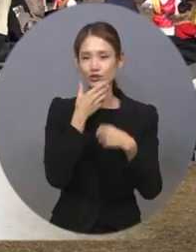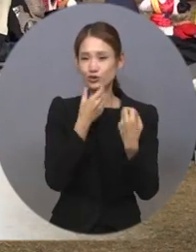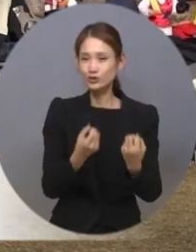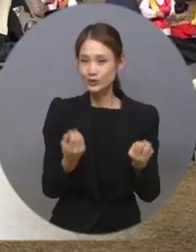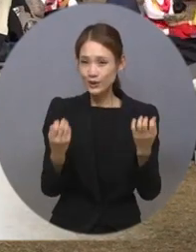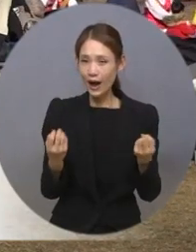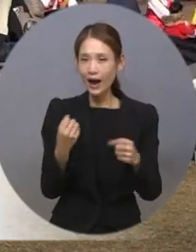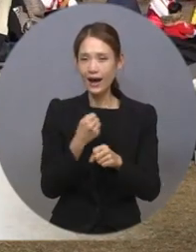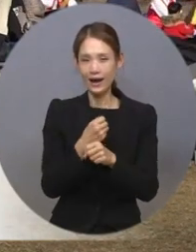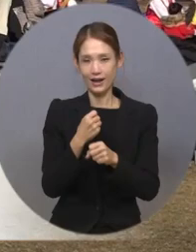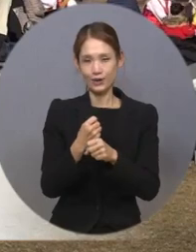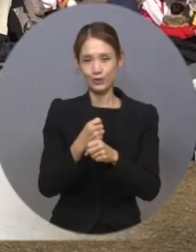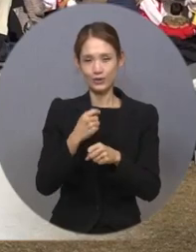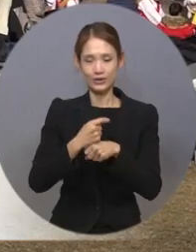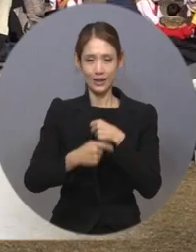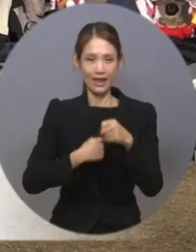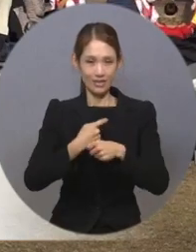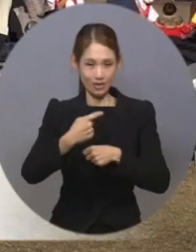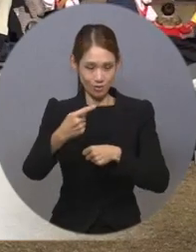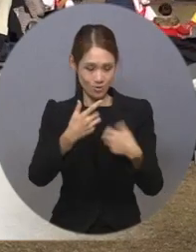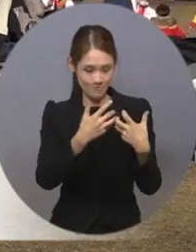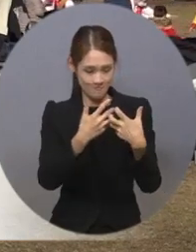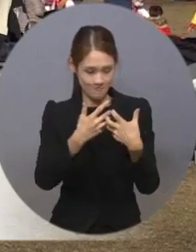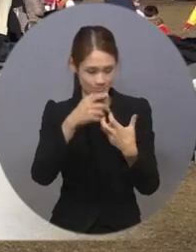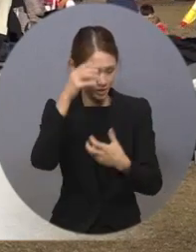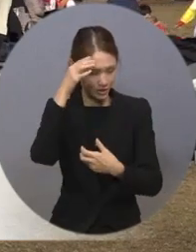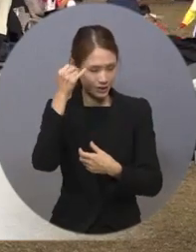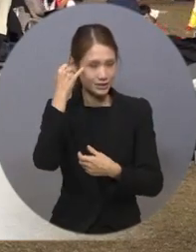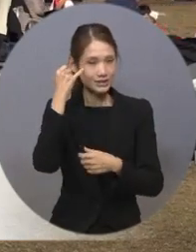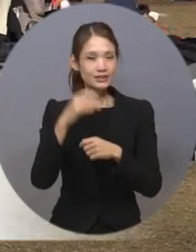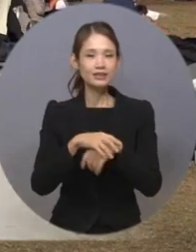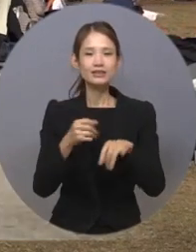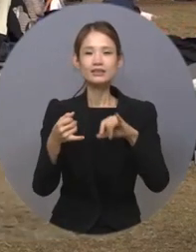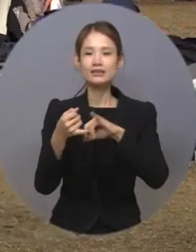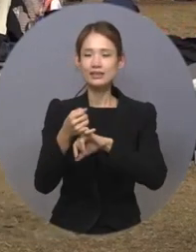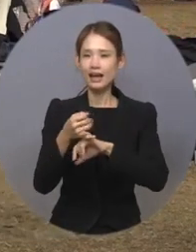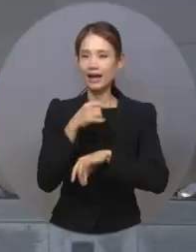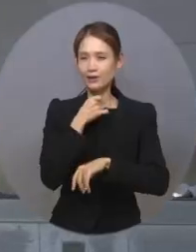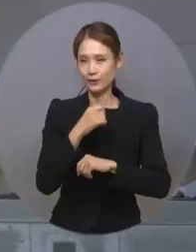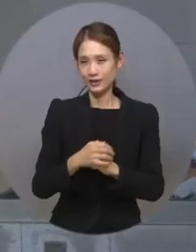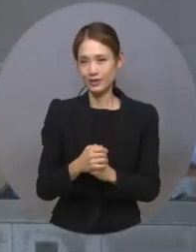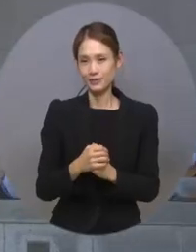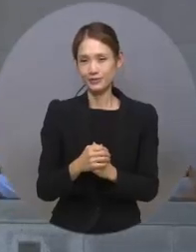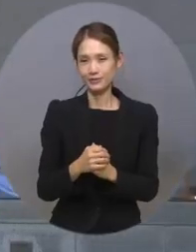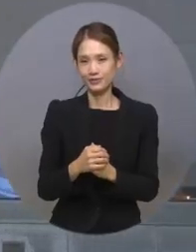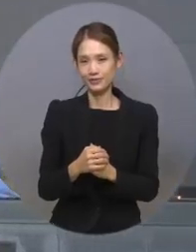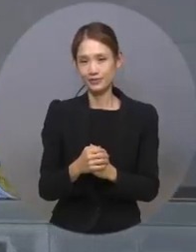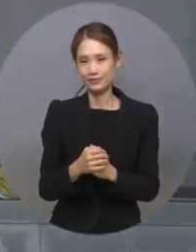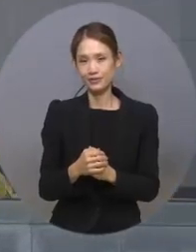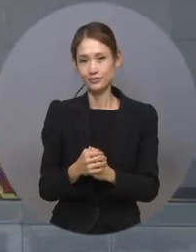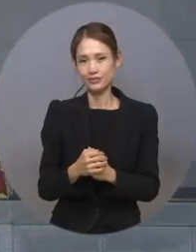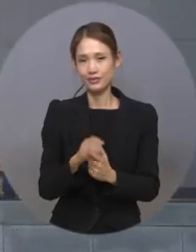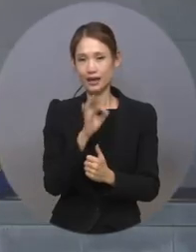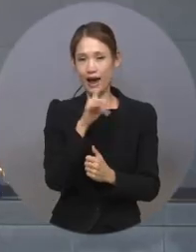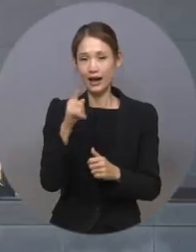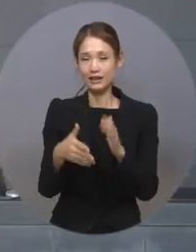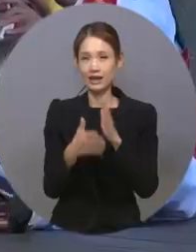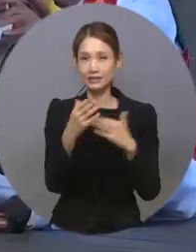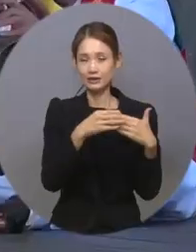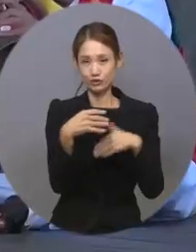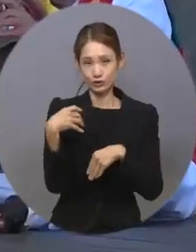가운데 내년에 대한 또 풍요로움을 기아 파는 좋은 축제로 이어지길 바라겠습니다 아산시가 주최하고